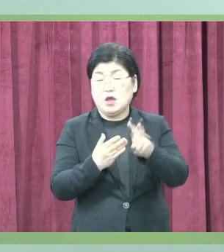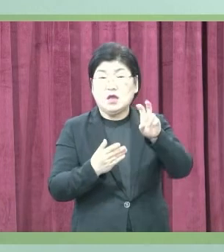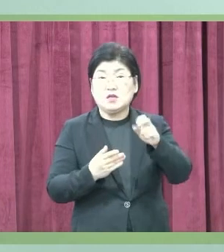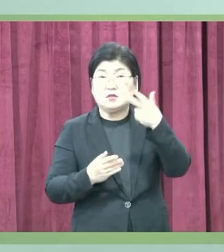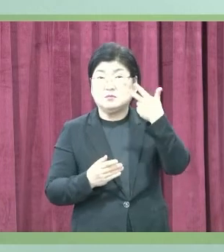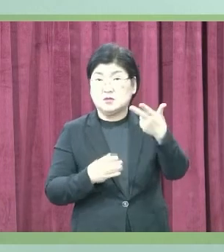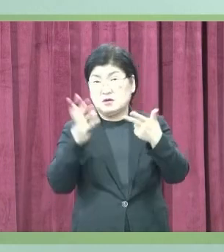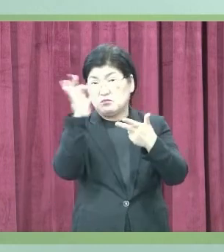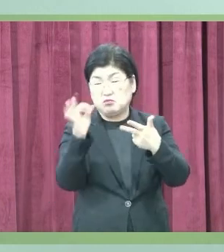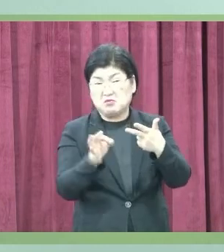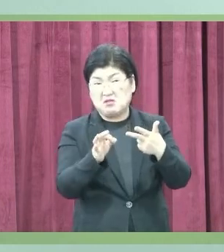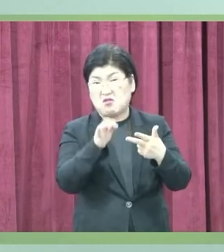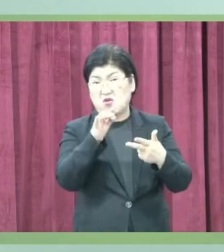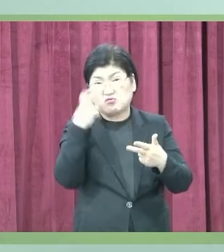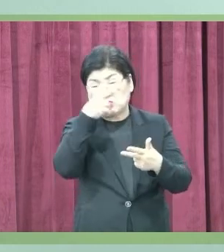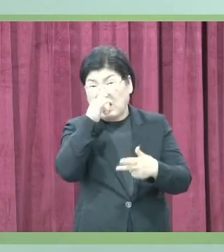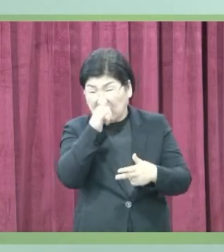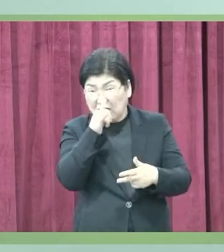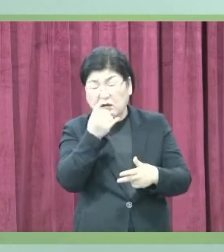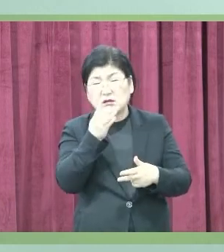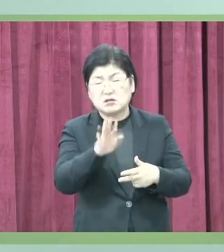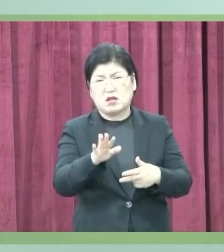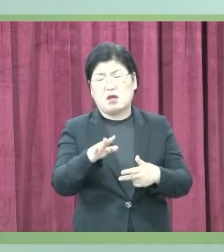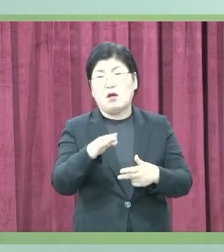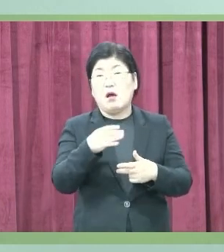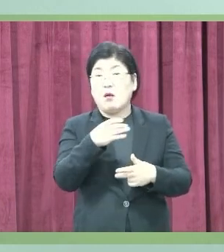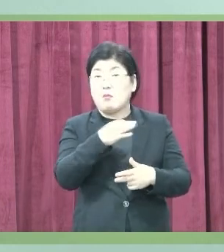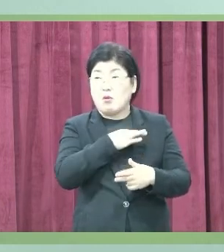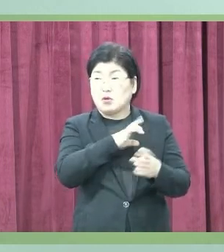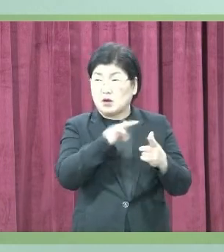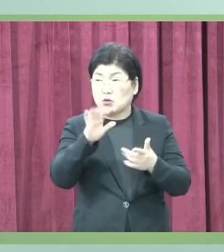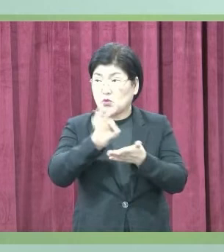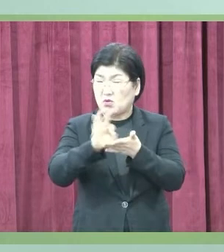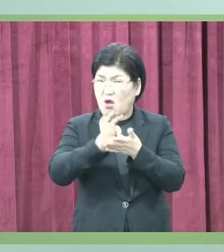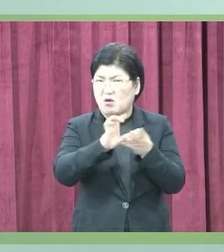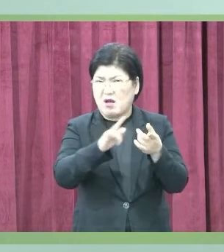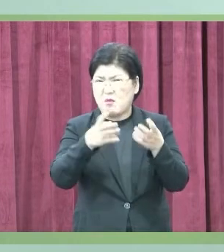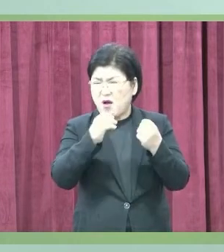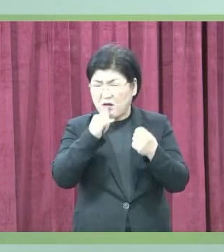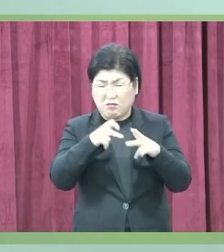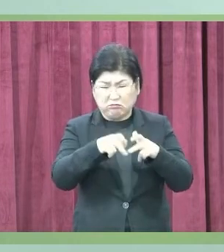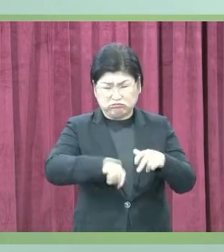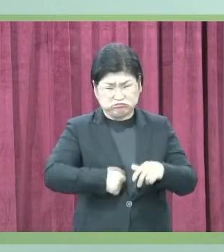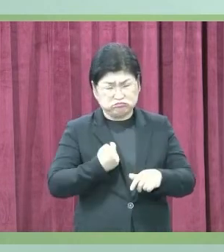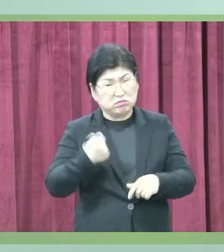27%로 도출되었는데요. 다소 의료급여 비율이 높음을 알 수가 있습니다. 장애인이 스스로 느끼는 경제적 소속